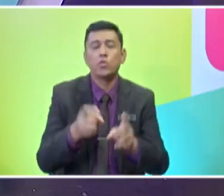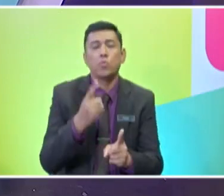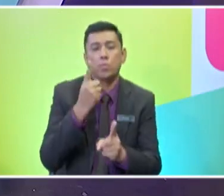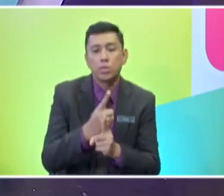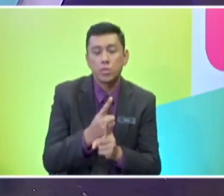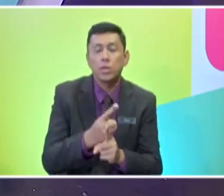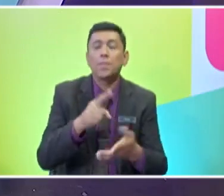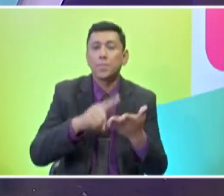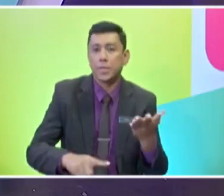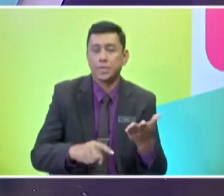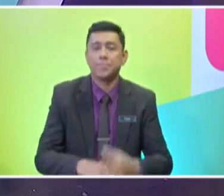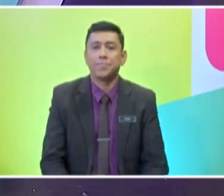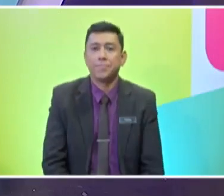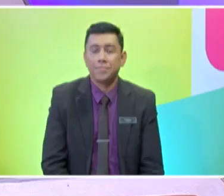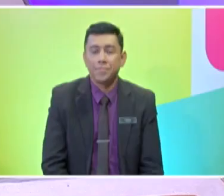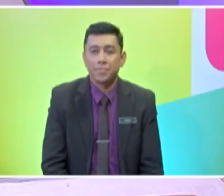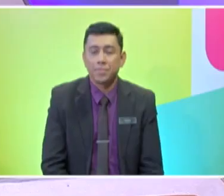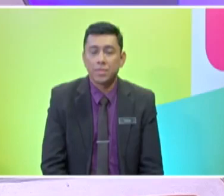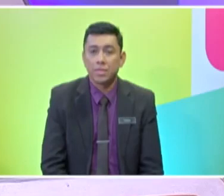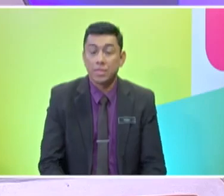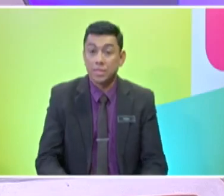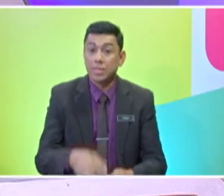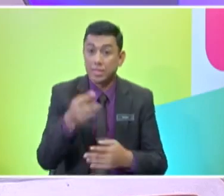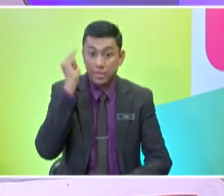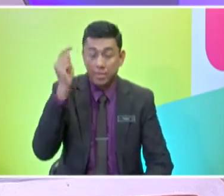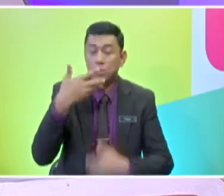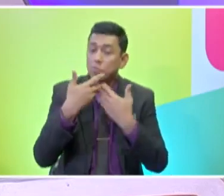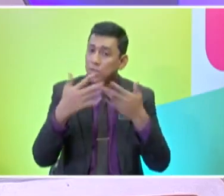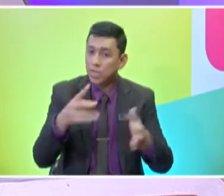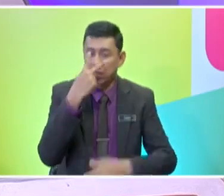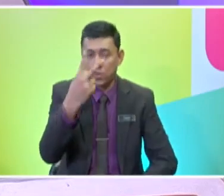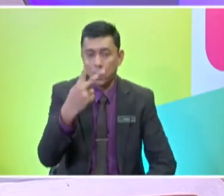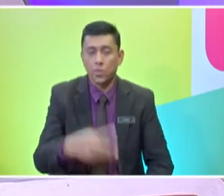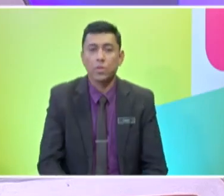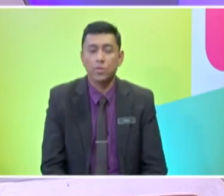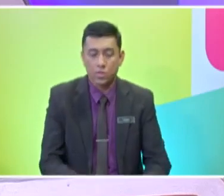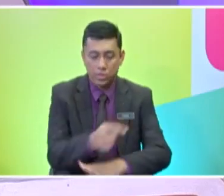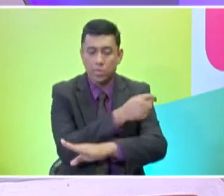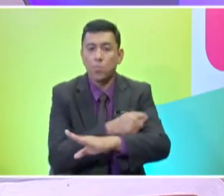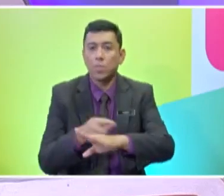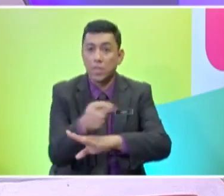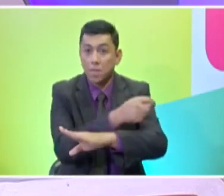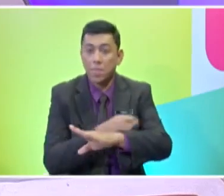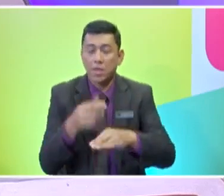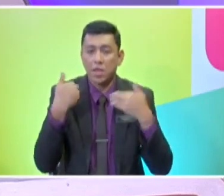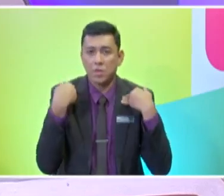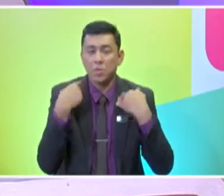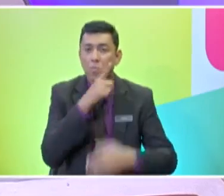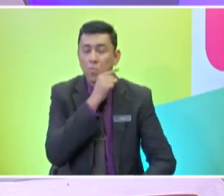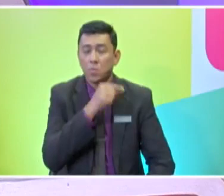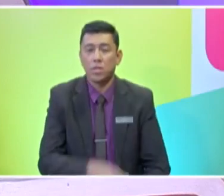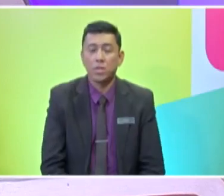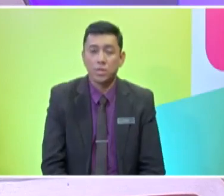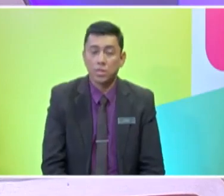kelas ini Hmm saksikan di depan kita ini di dalam taman-tamannya dipenuhi dengan burung-burung ya Sesuai dengan